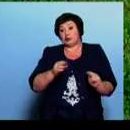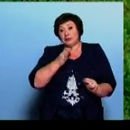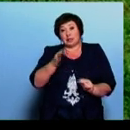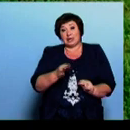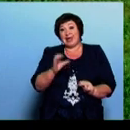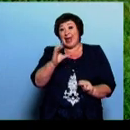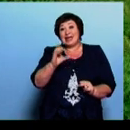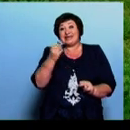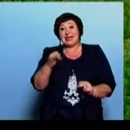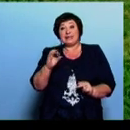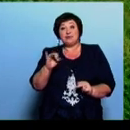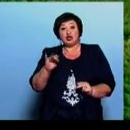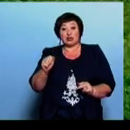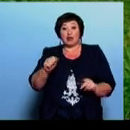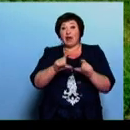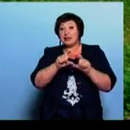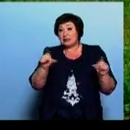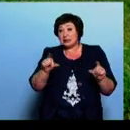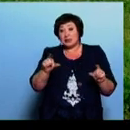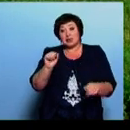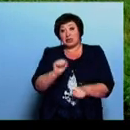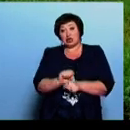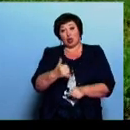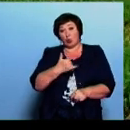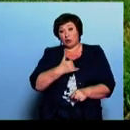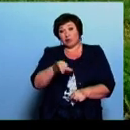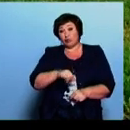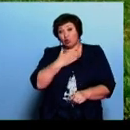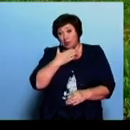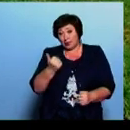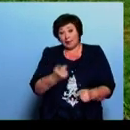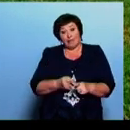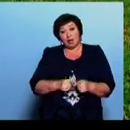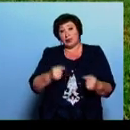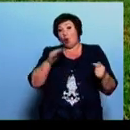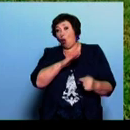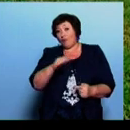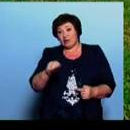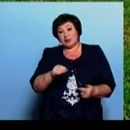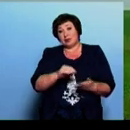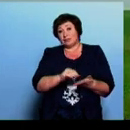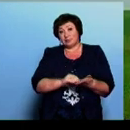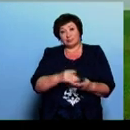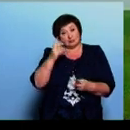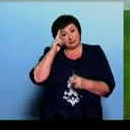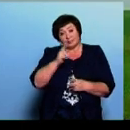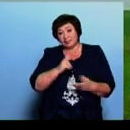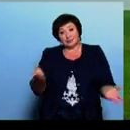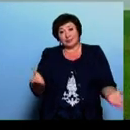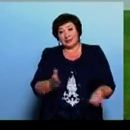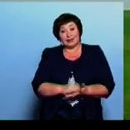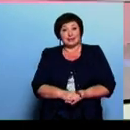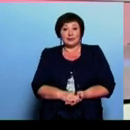жителями. А сейсмических станций в Удмуртии нет, потому и официальных данных о наших землетрясениях тоже не